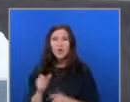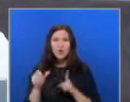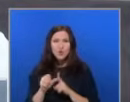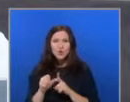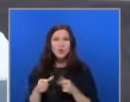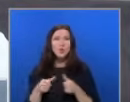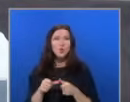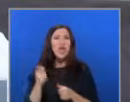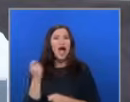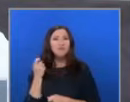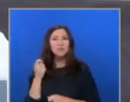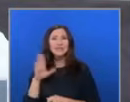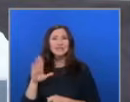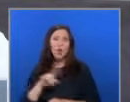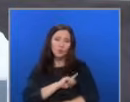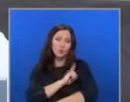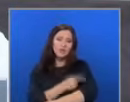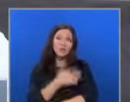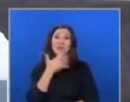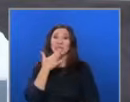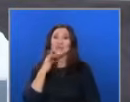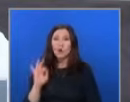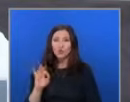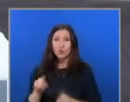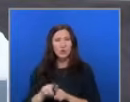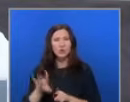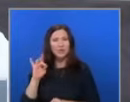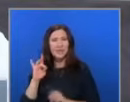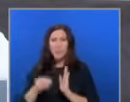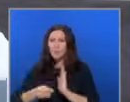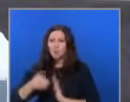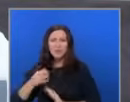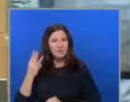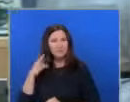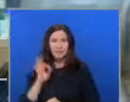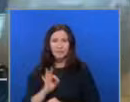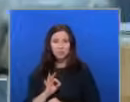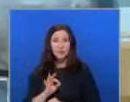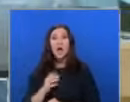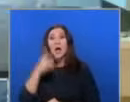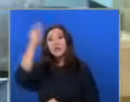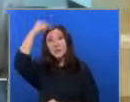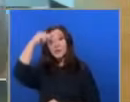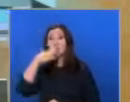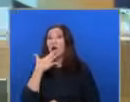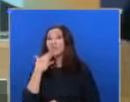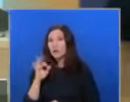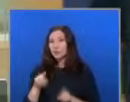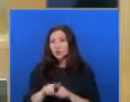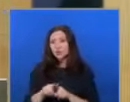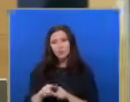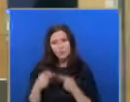юни, юли и август са сезонно силни за златото, като средно поскъпва около 3%. За българина златото